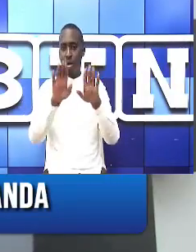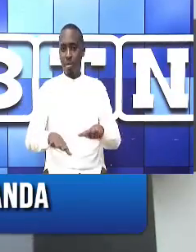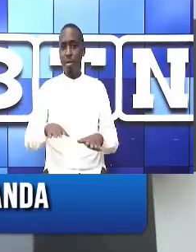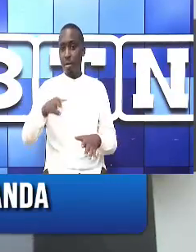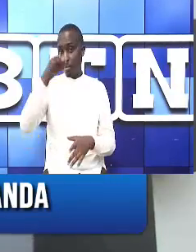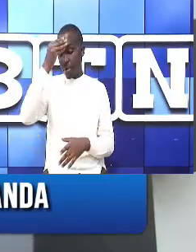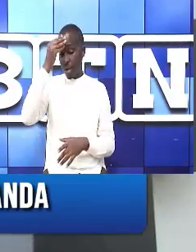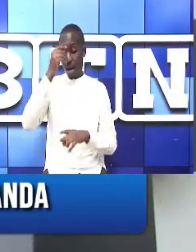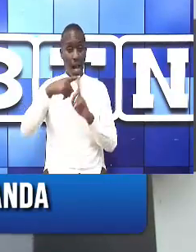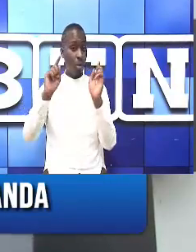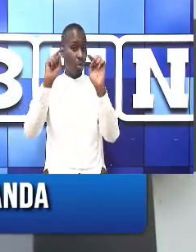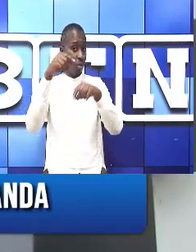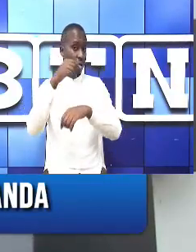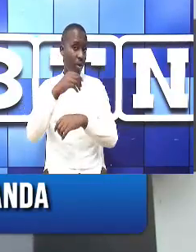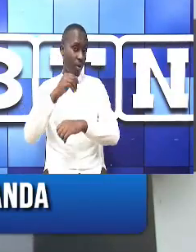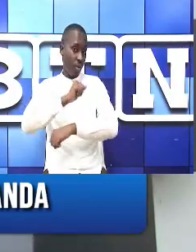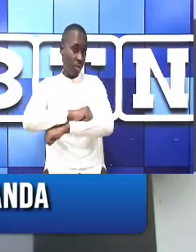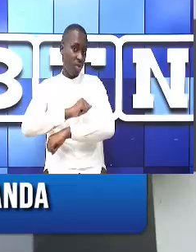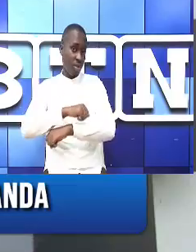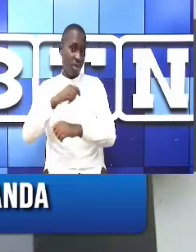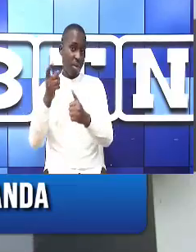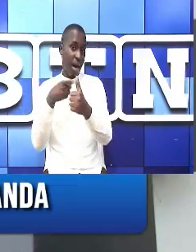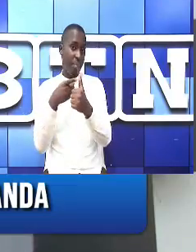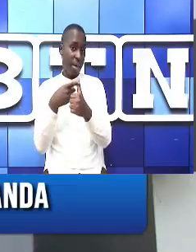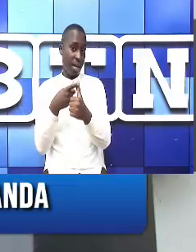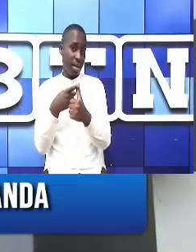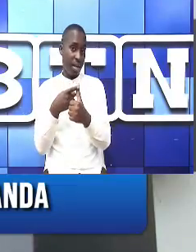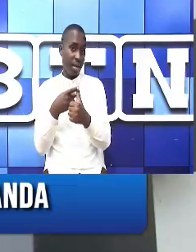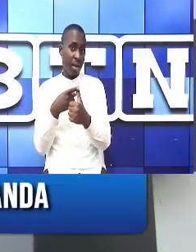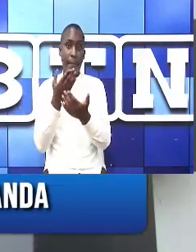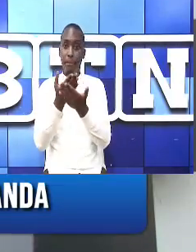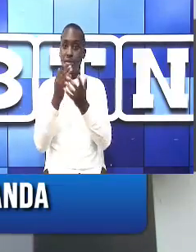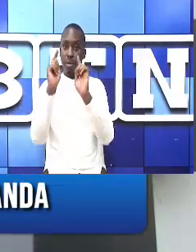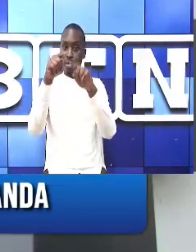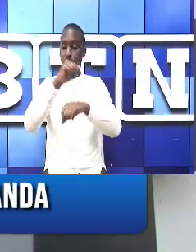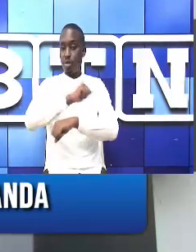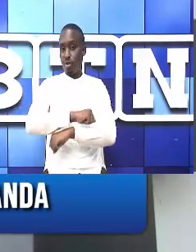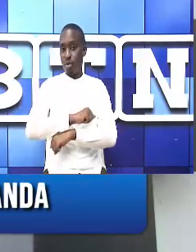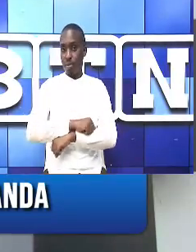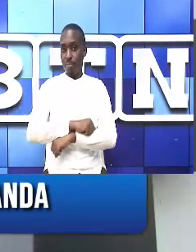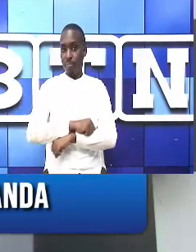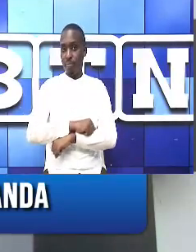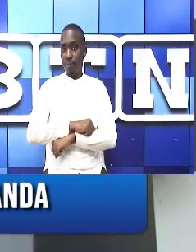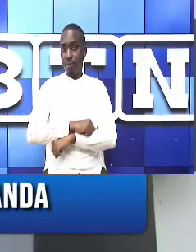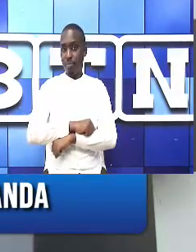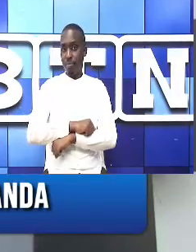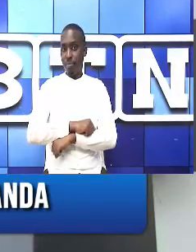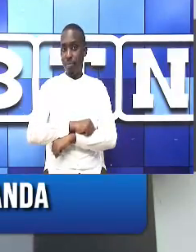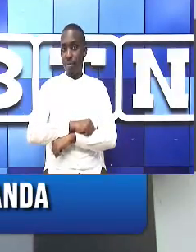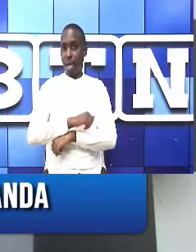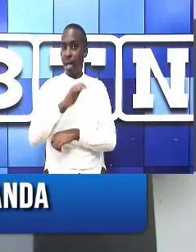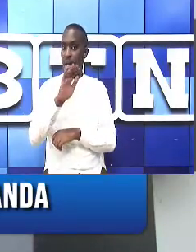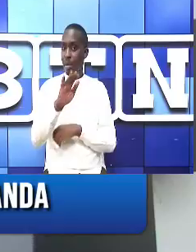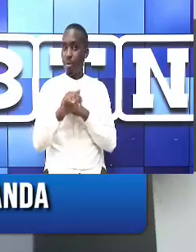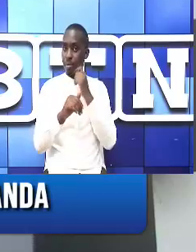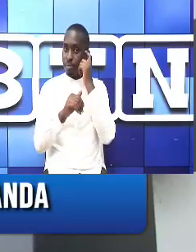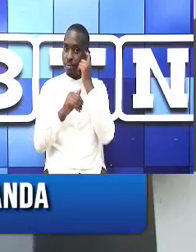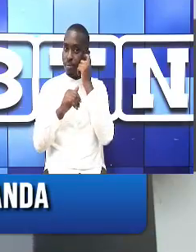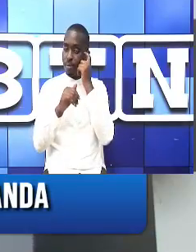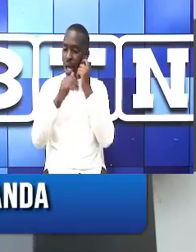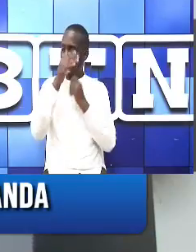no kujya ku ishuri ubwa mbere mbasaba kujya ku ishuri nabo ababyeyi